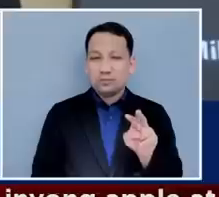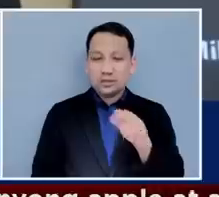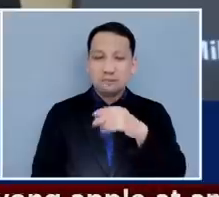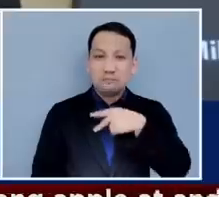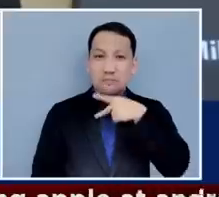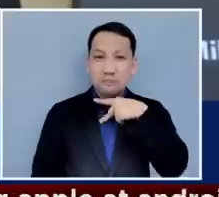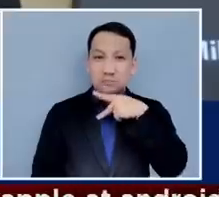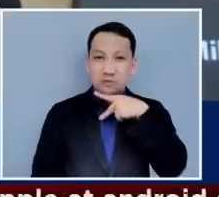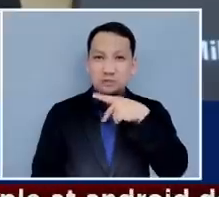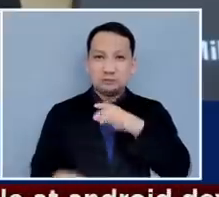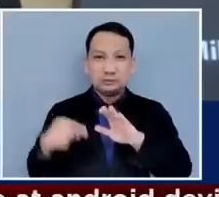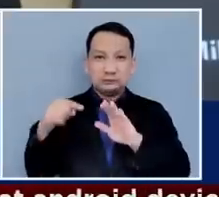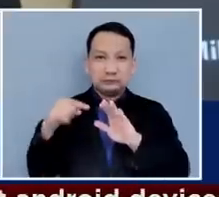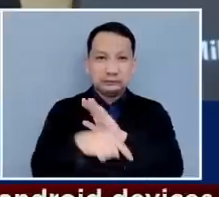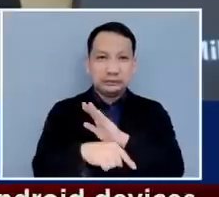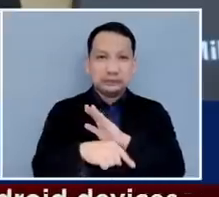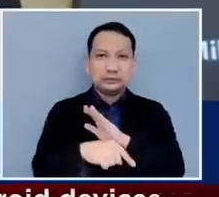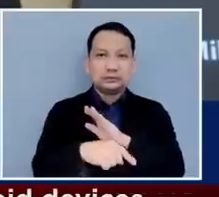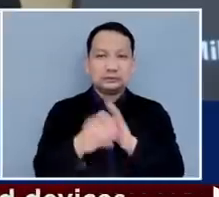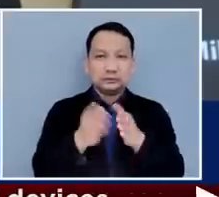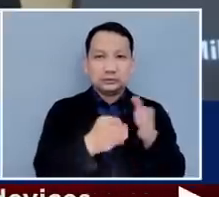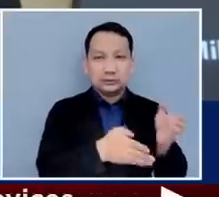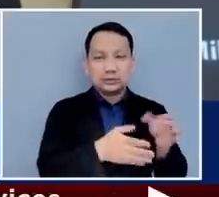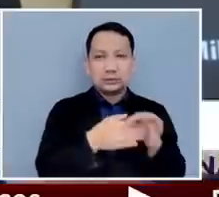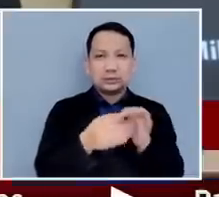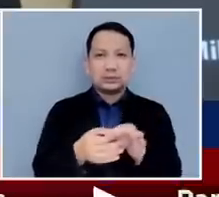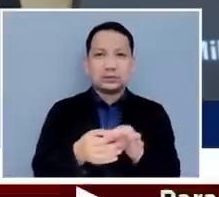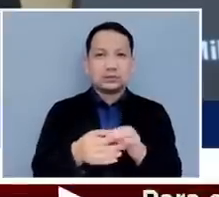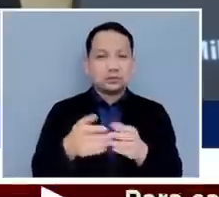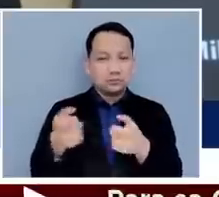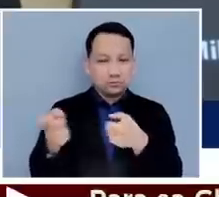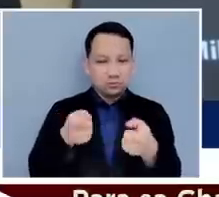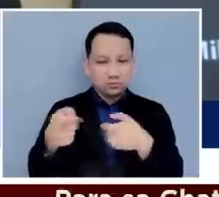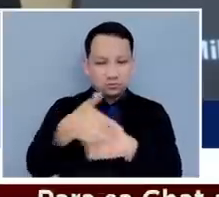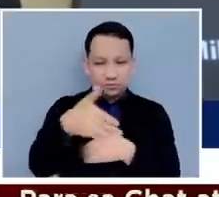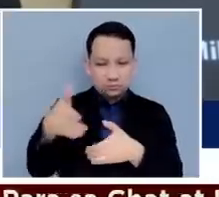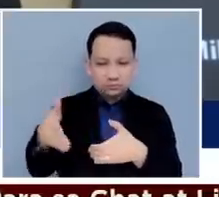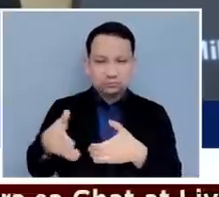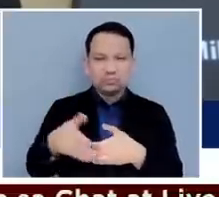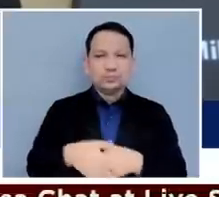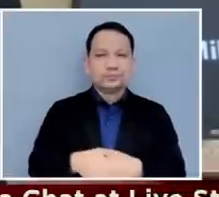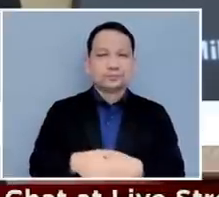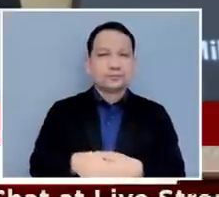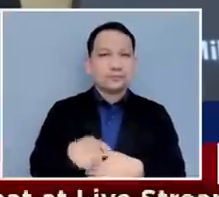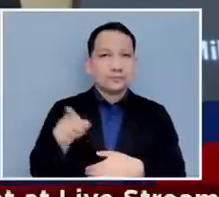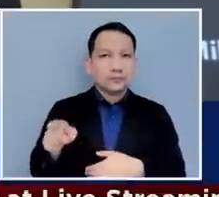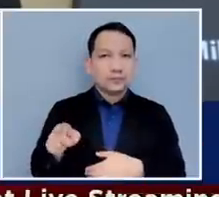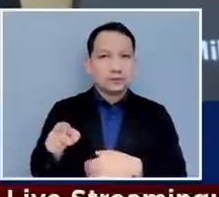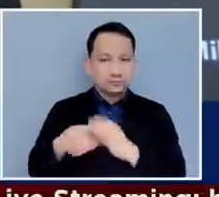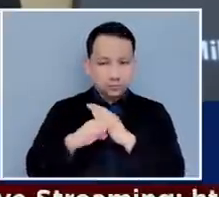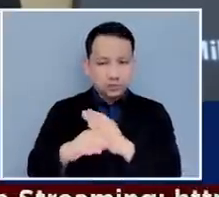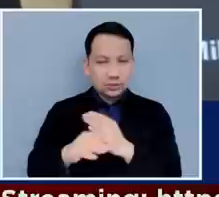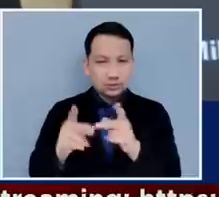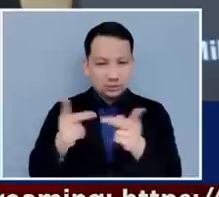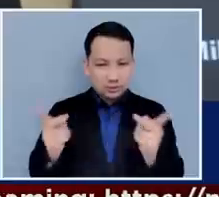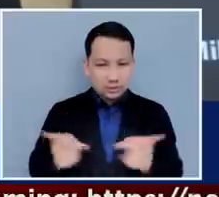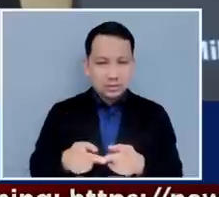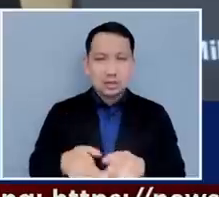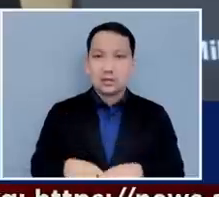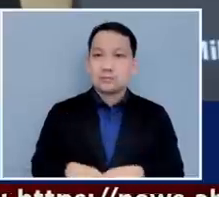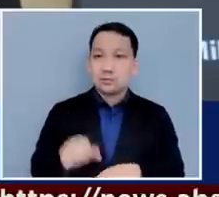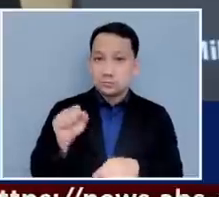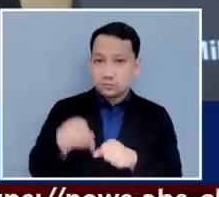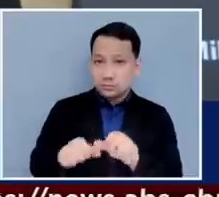ang border control. For those areas na like protected zone, surveillance zone, and